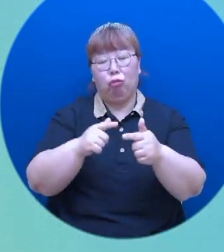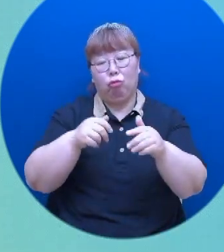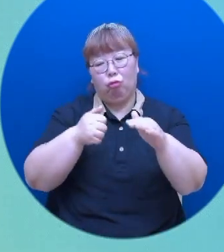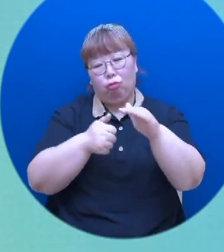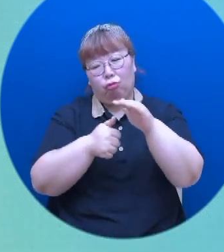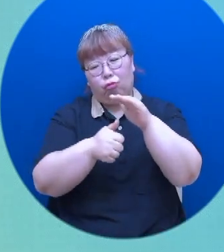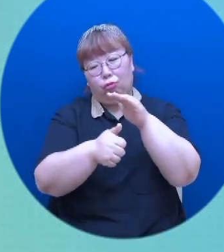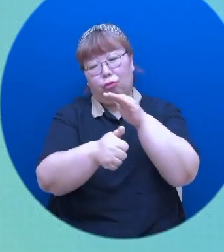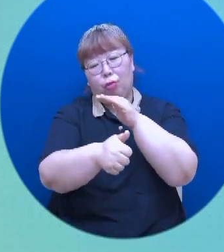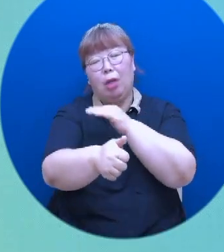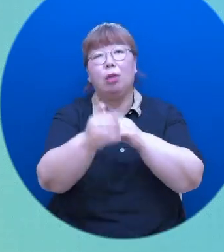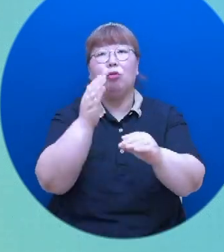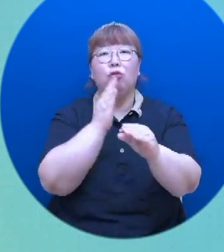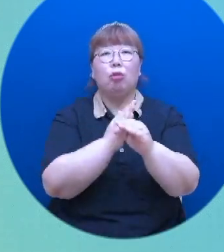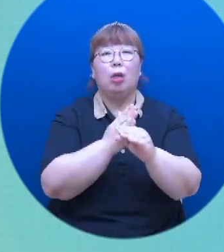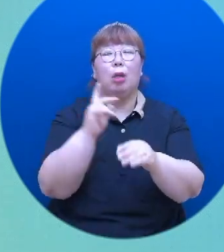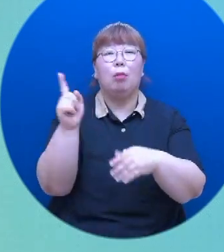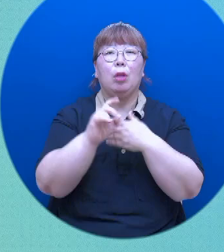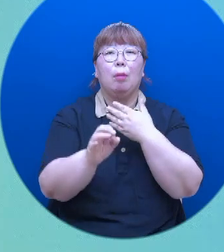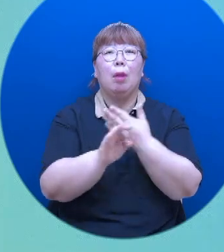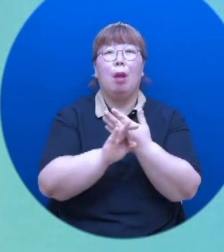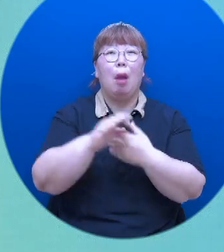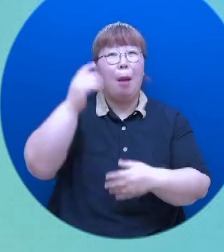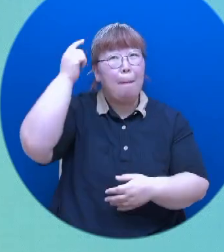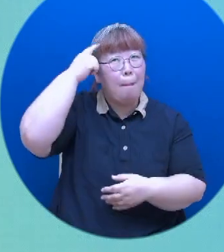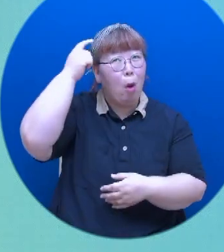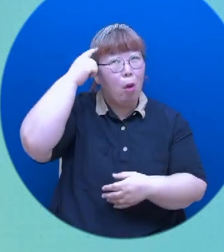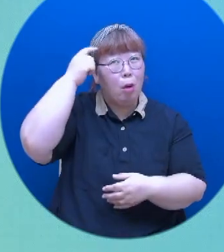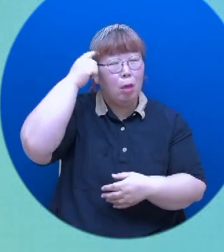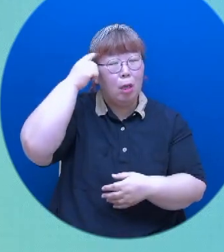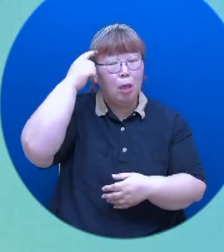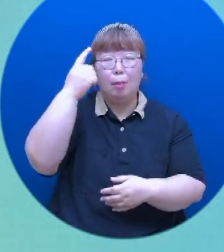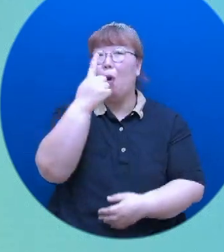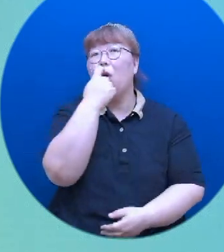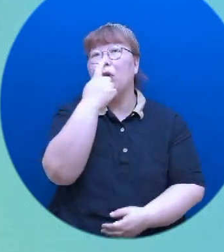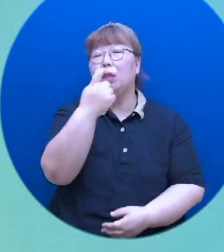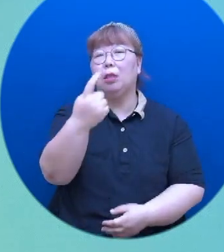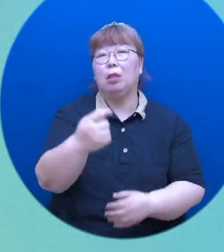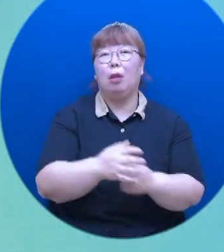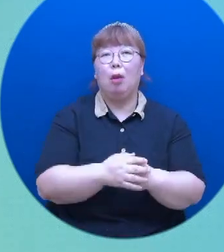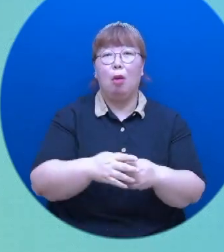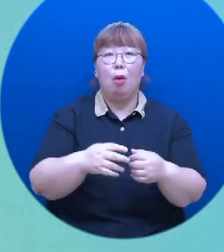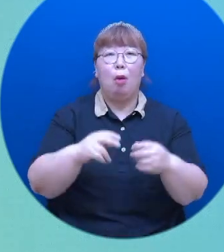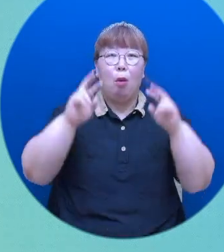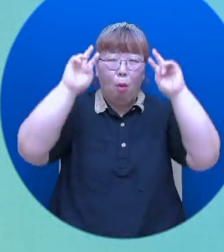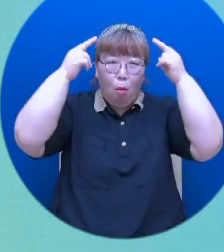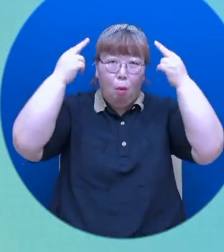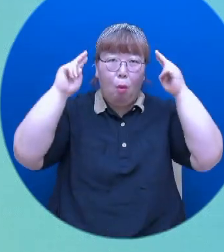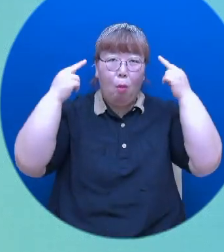압살롬에게 자랑이 뭡니까? 머리숱이 많은 거잖아요. 거기다가 곱슬이잖아요.